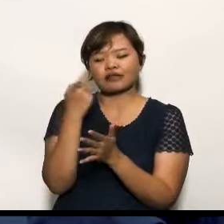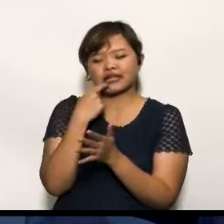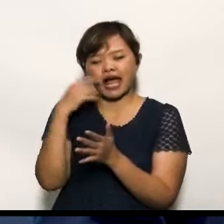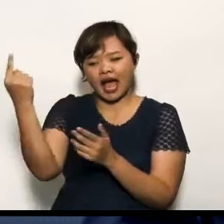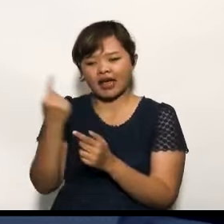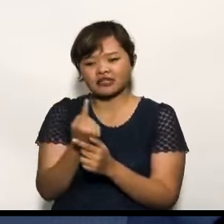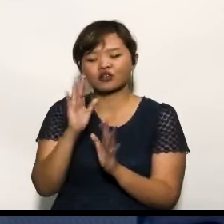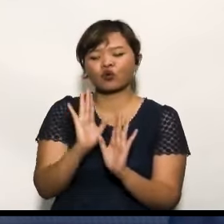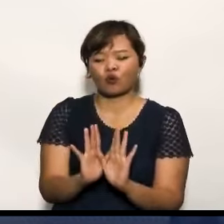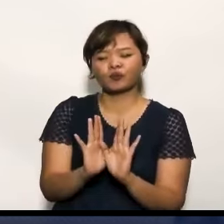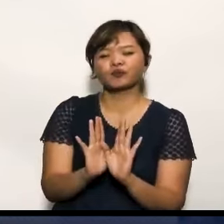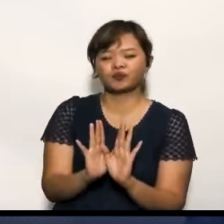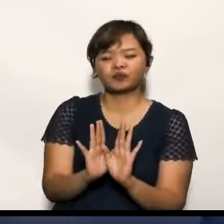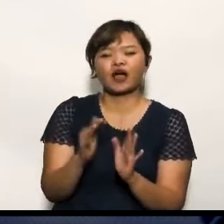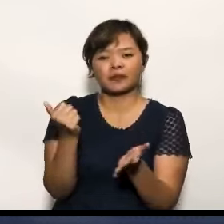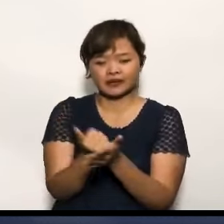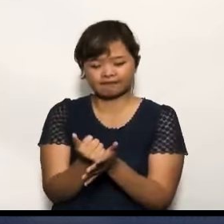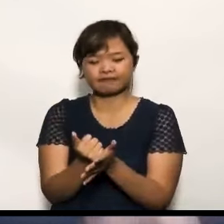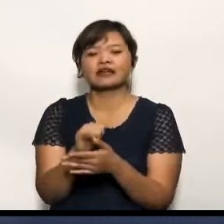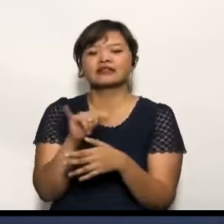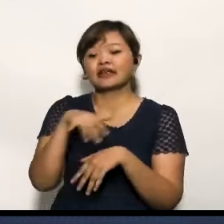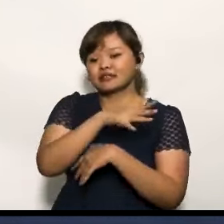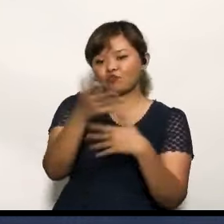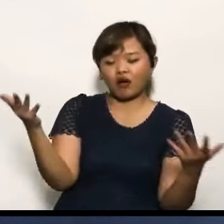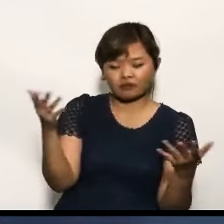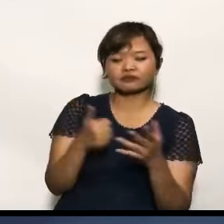doang. Amen. So the rest of you,